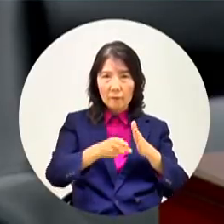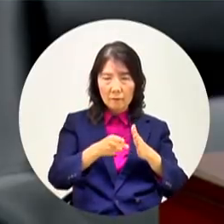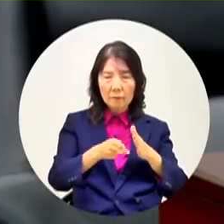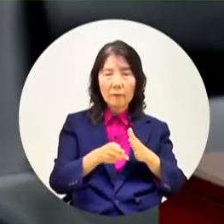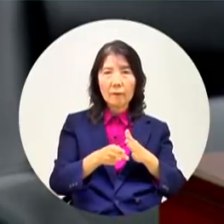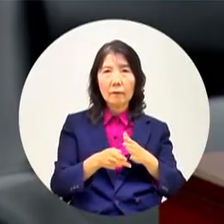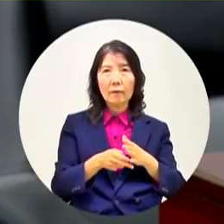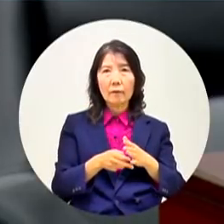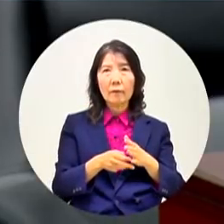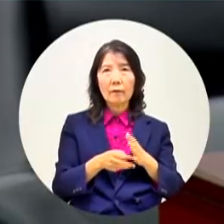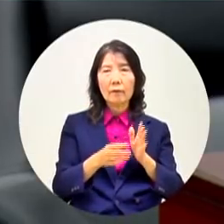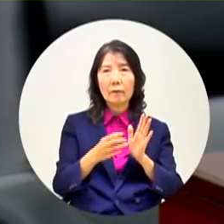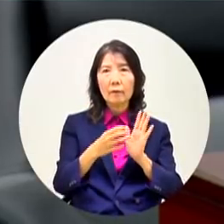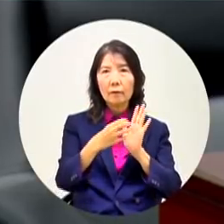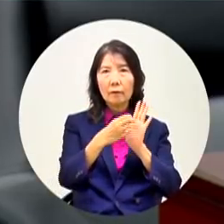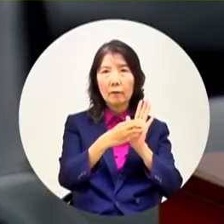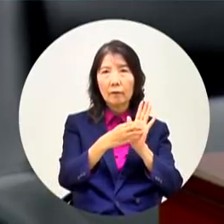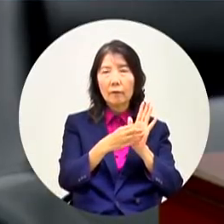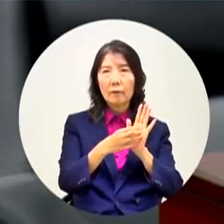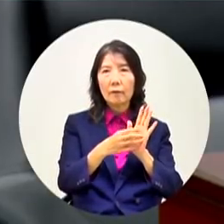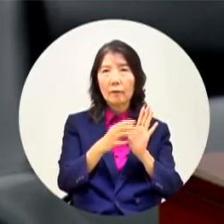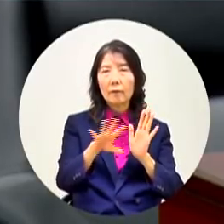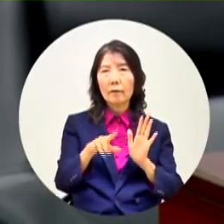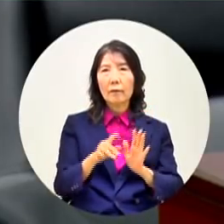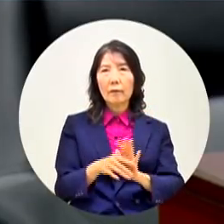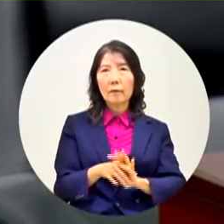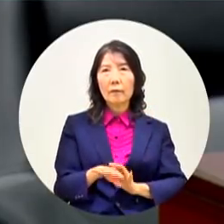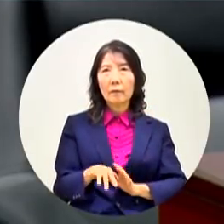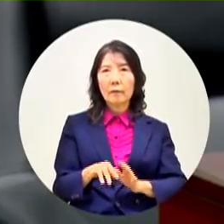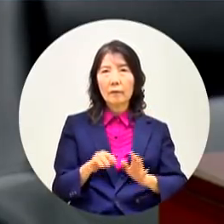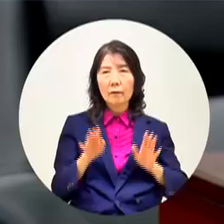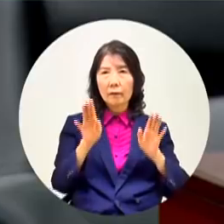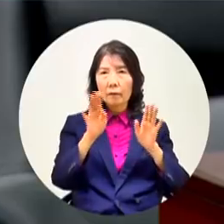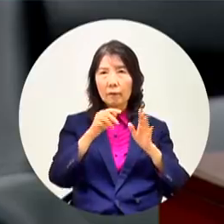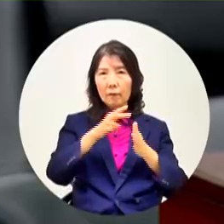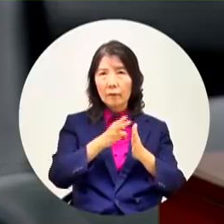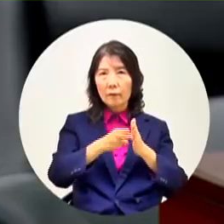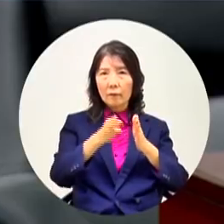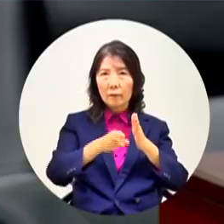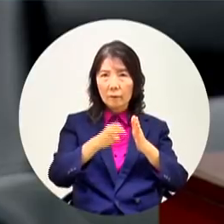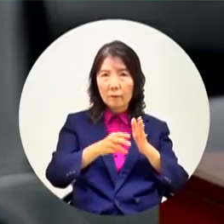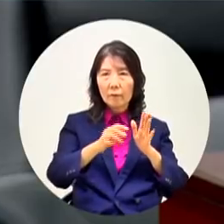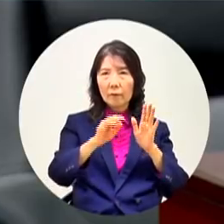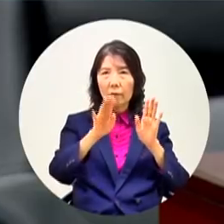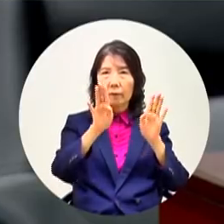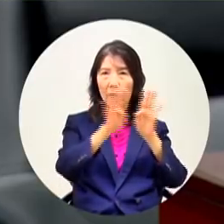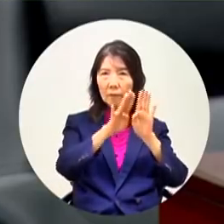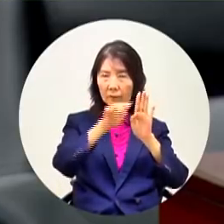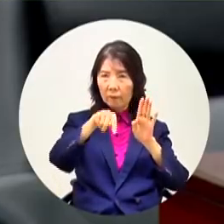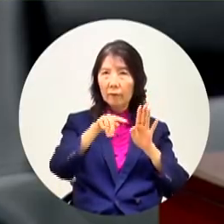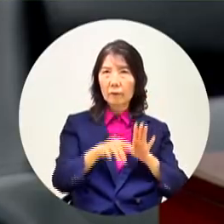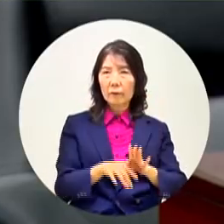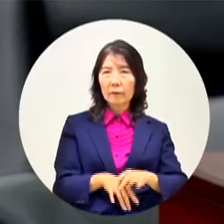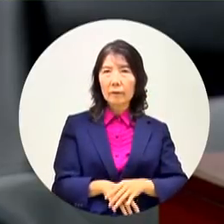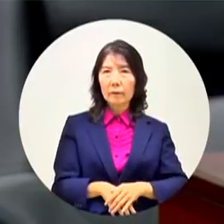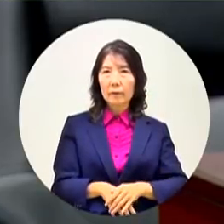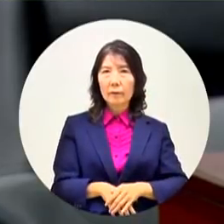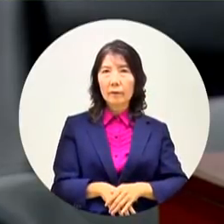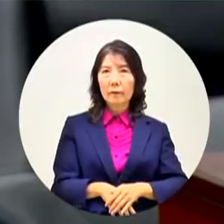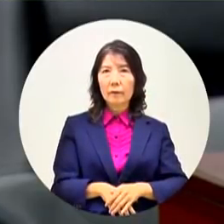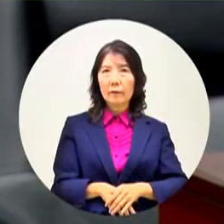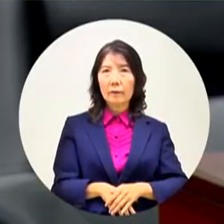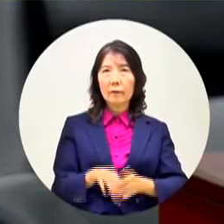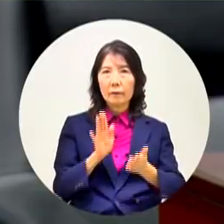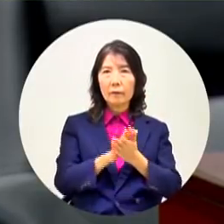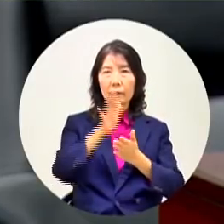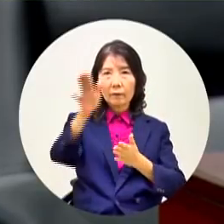这是目前咱的凤山的门面啦吼，咱市政咱的火车站的门面啦吼，这未来它